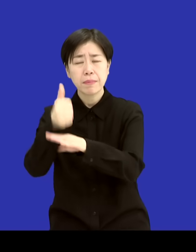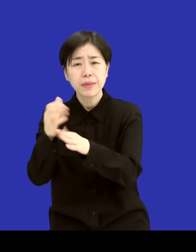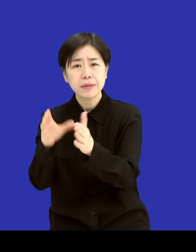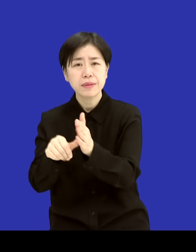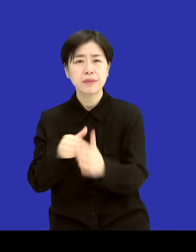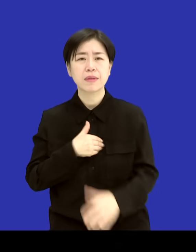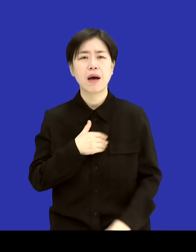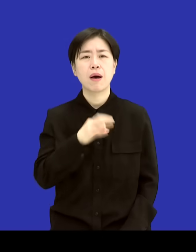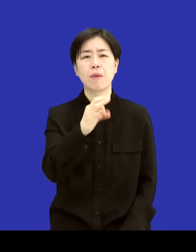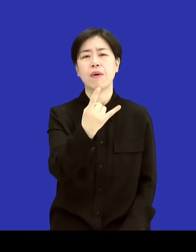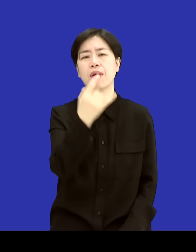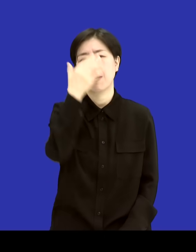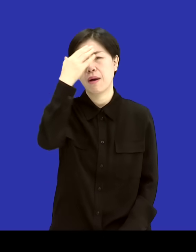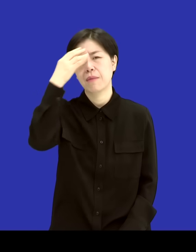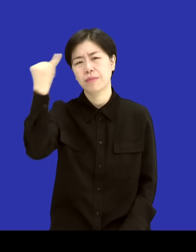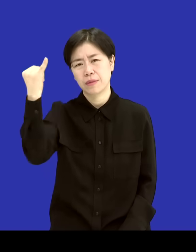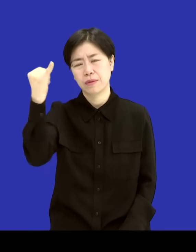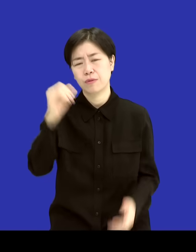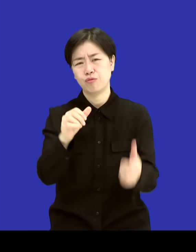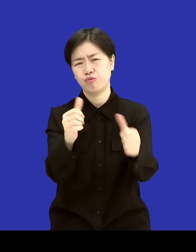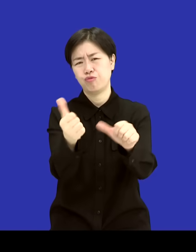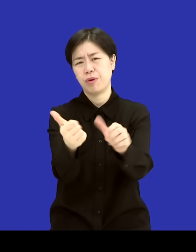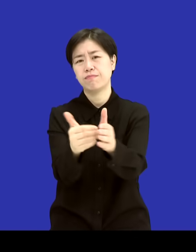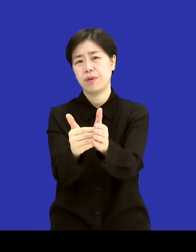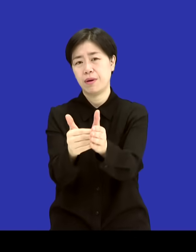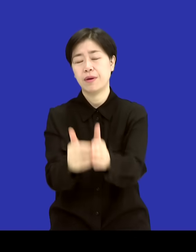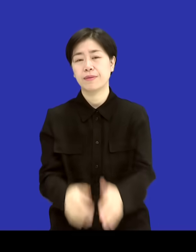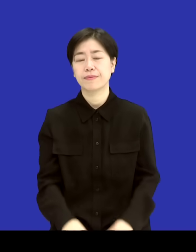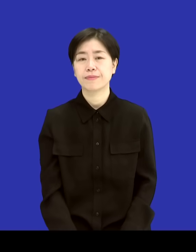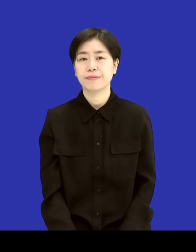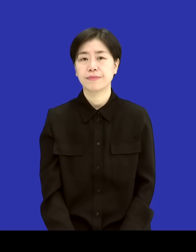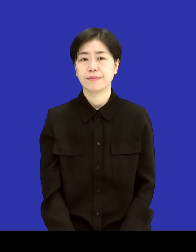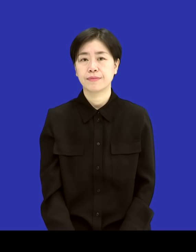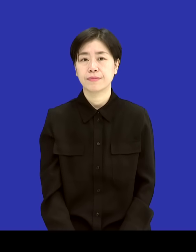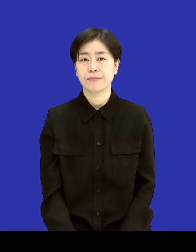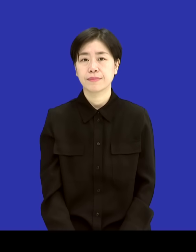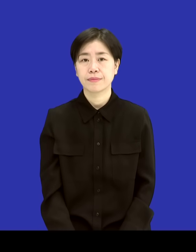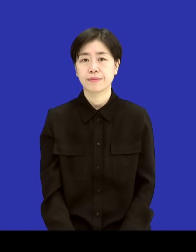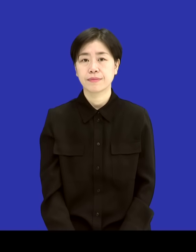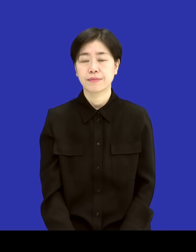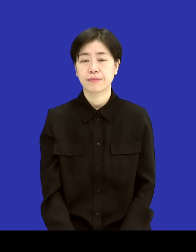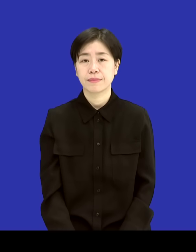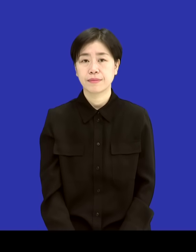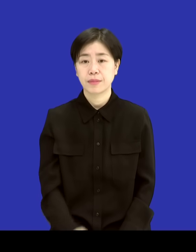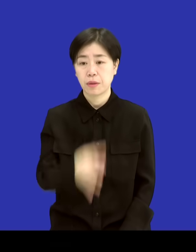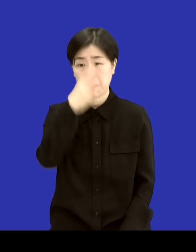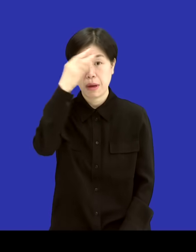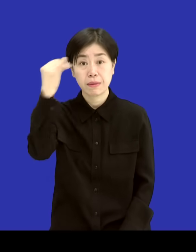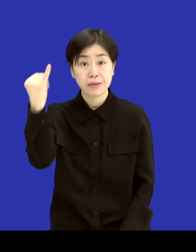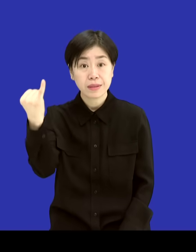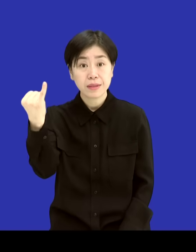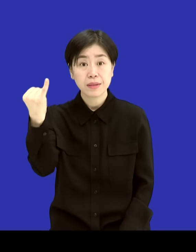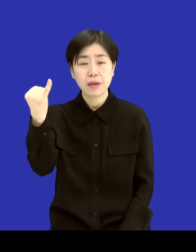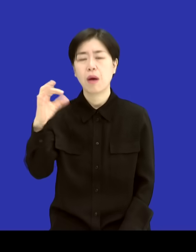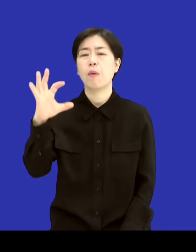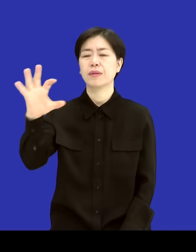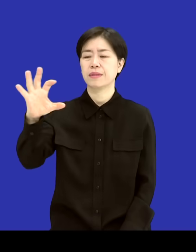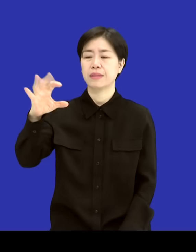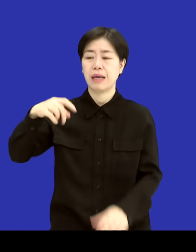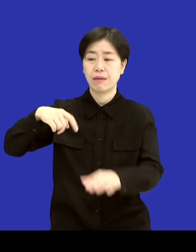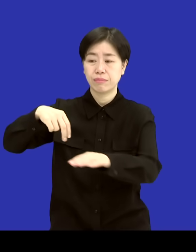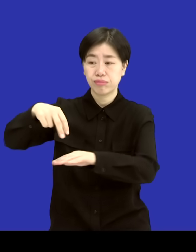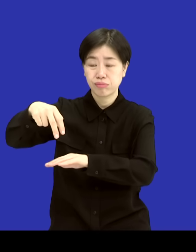갑자기 돌아가셨어요. 네, 그때 이제 갑자기 그 화장실 가시다가 넘어지셨는데 아이고. 이제